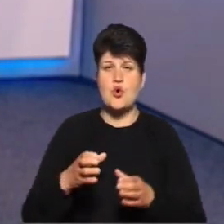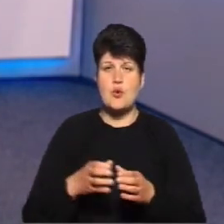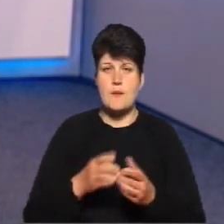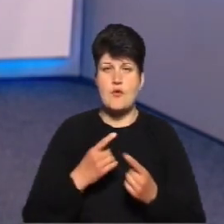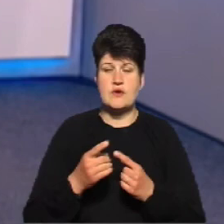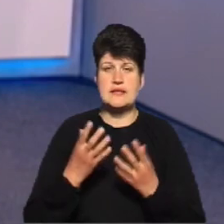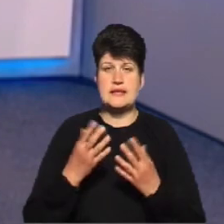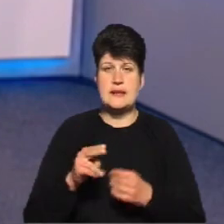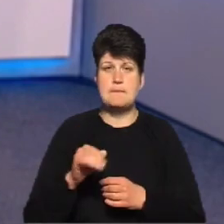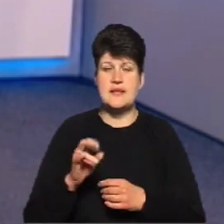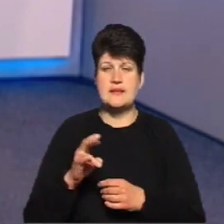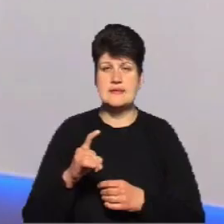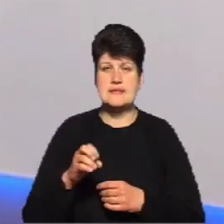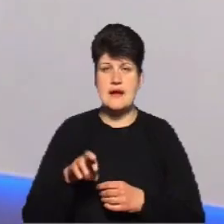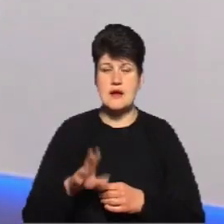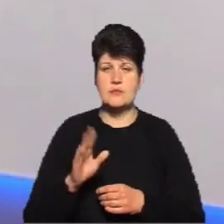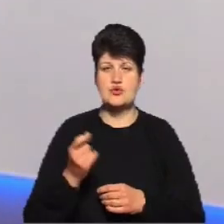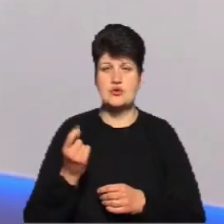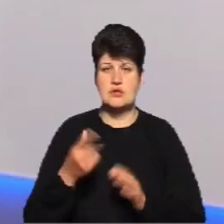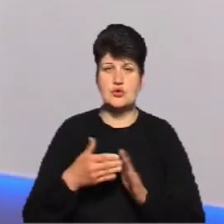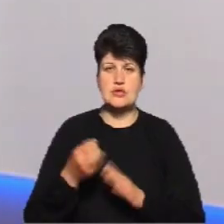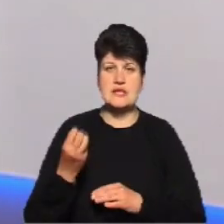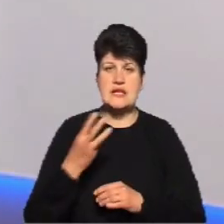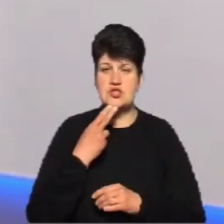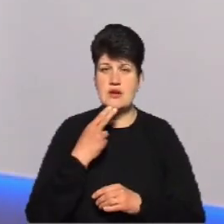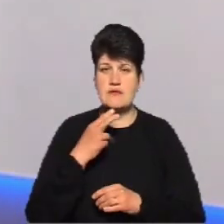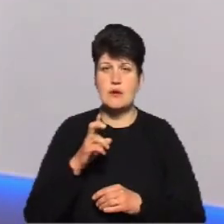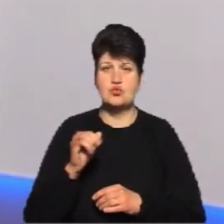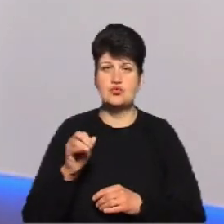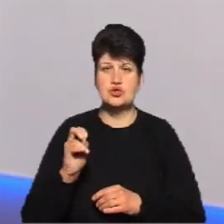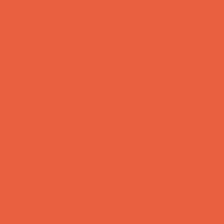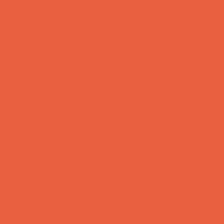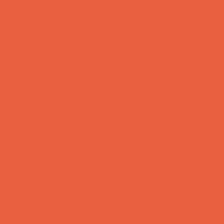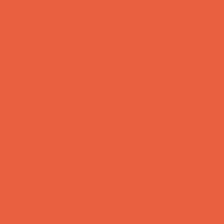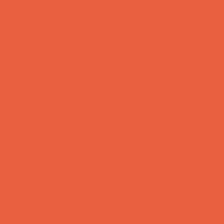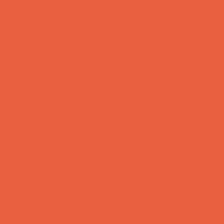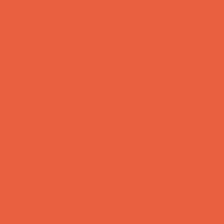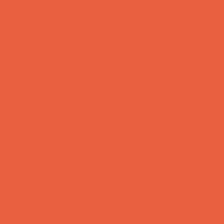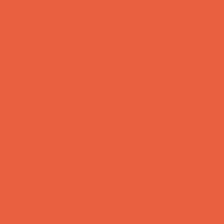Пінзеля, які будуть відбуватися з 11 до 13 червня у Бучачі. Просимо туди вас завітати.